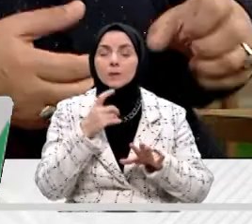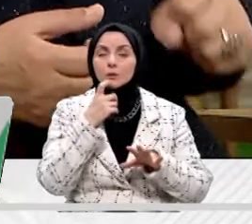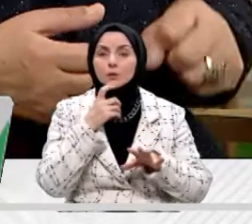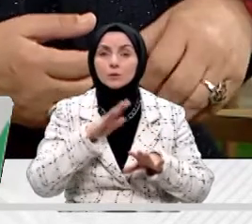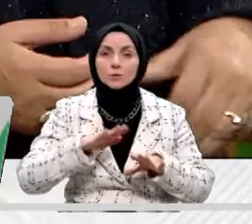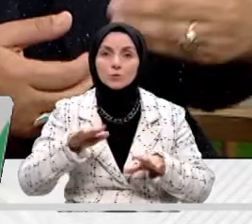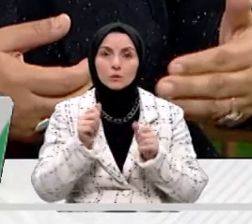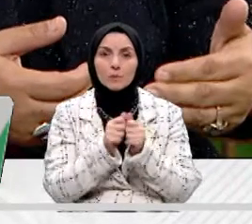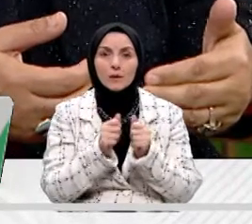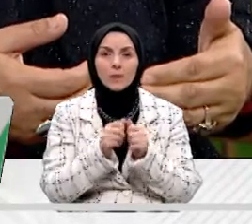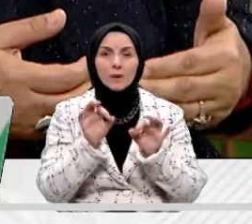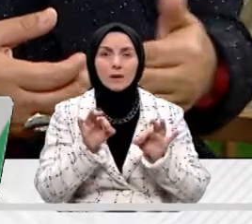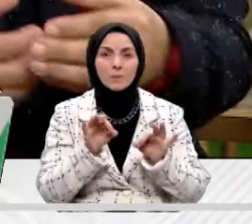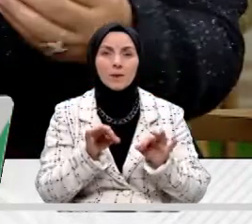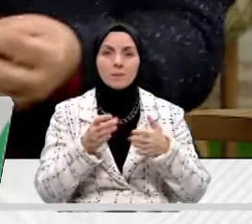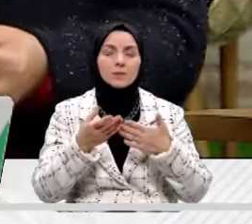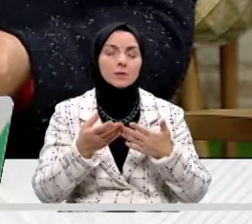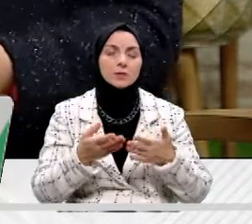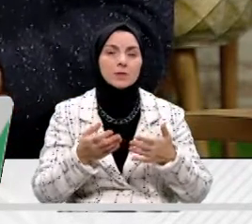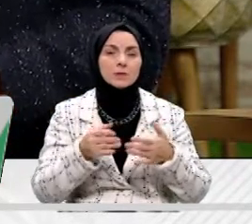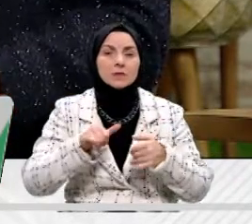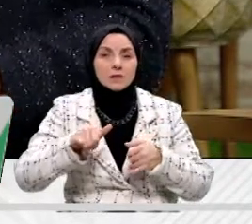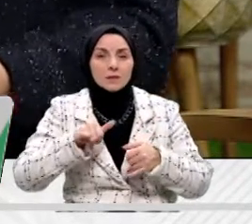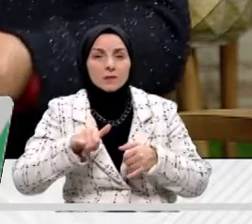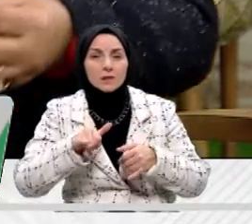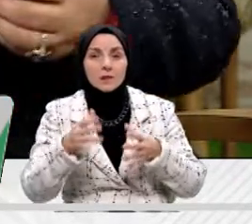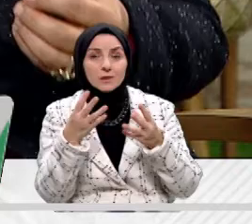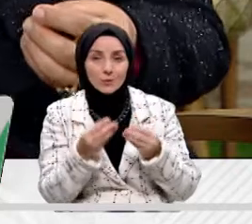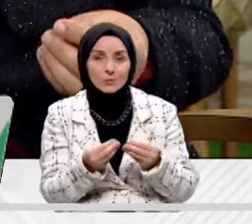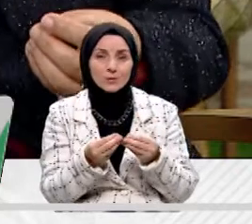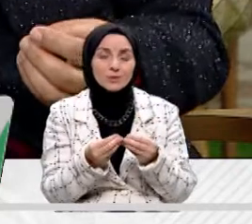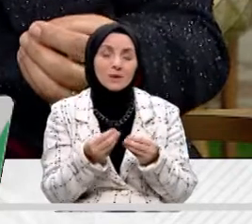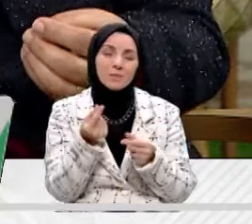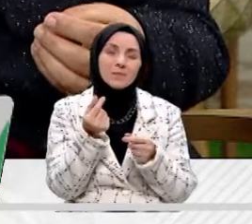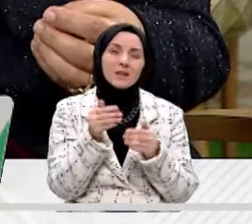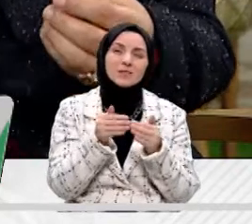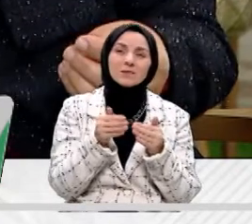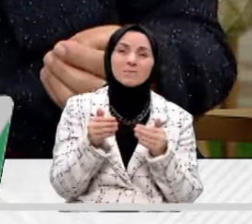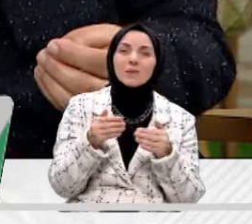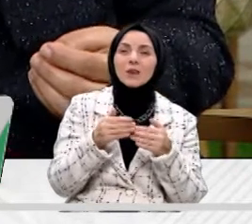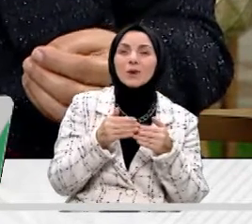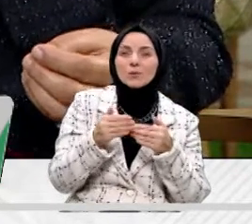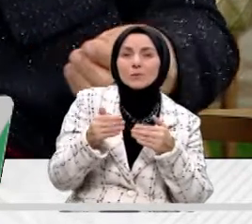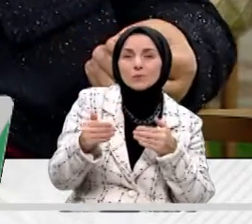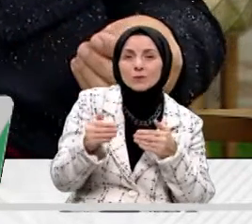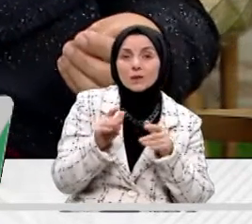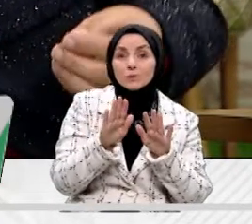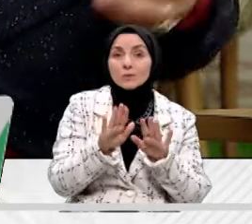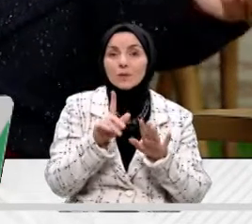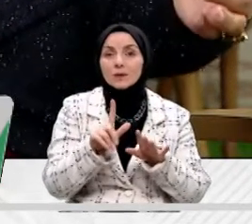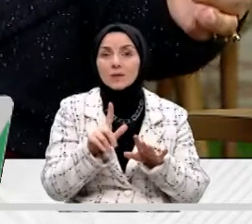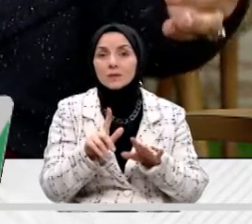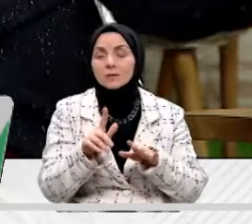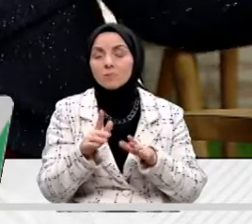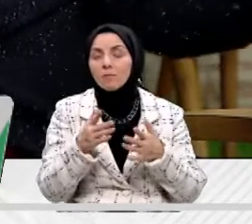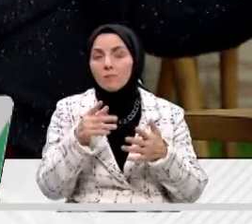el ele tutuşuyorlarsa biraz mesafe koysun ne olur sevgiyi çocukların en masum saati olan uykuda vermeyin Çünkü onların işine geliyor